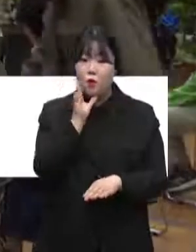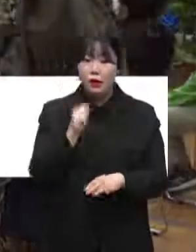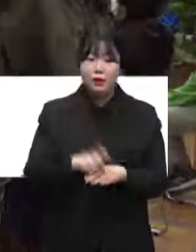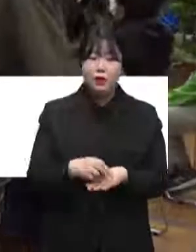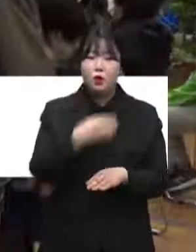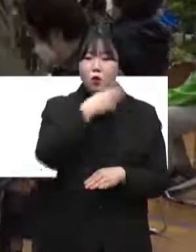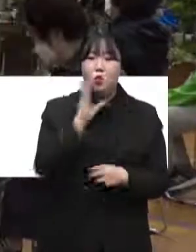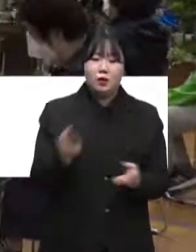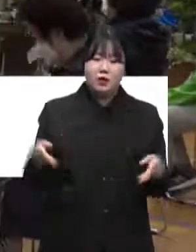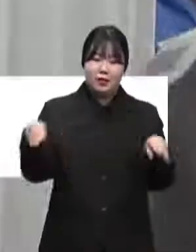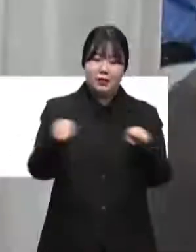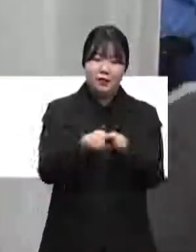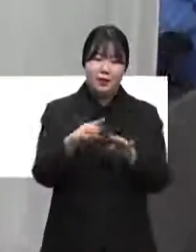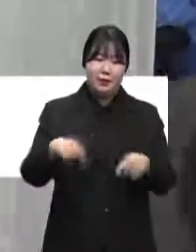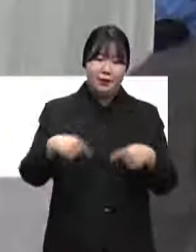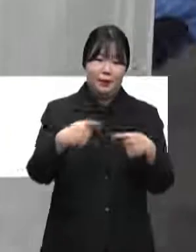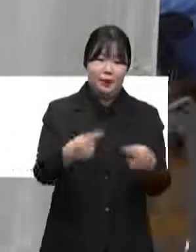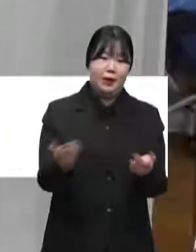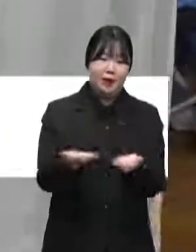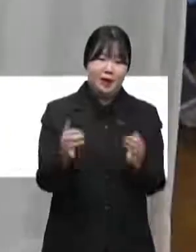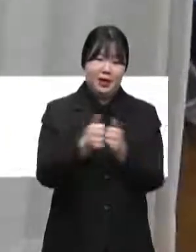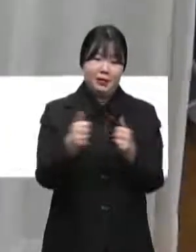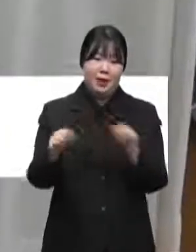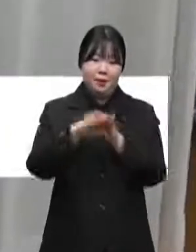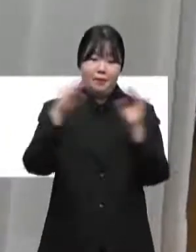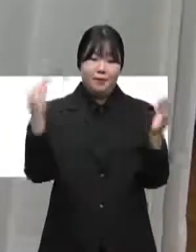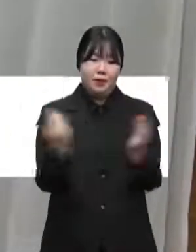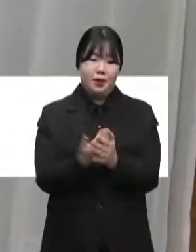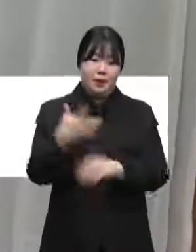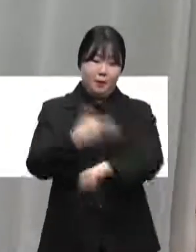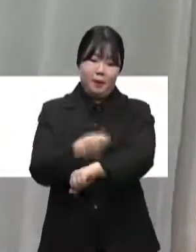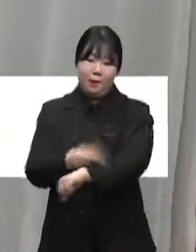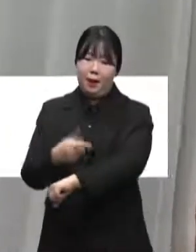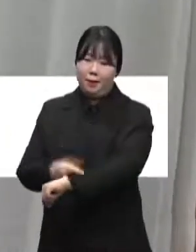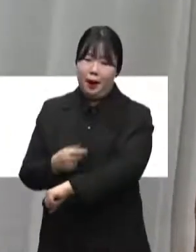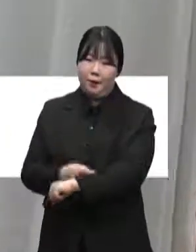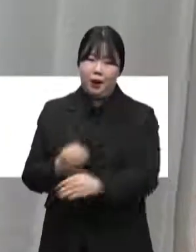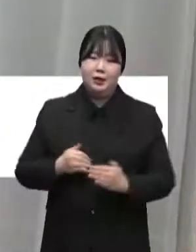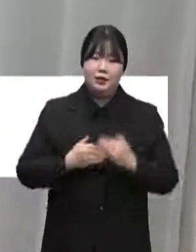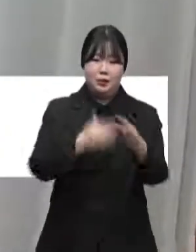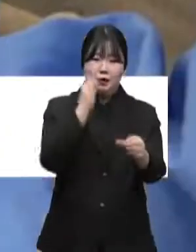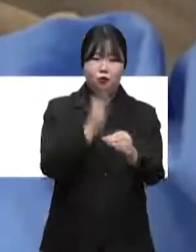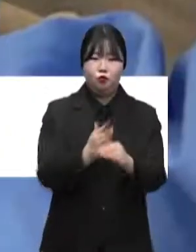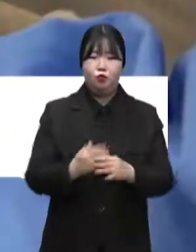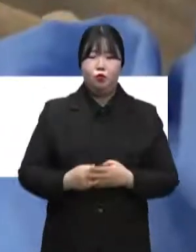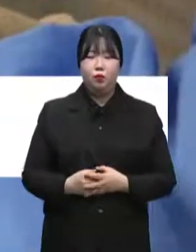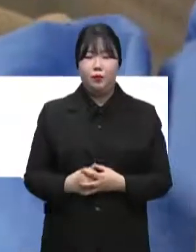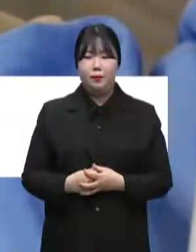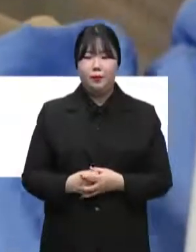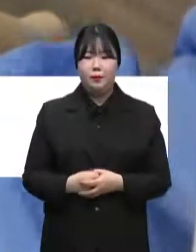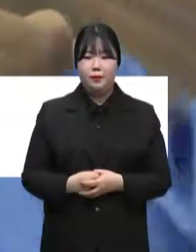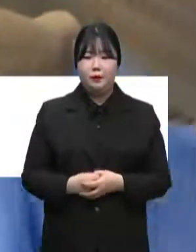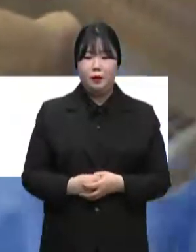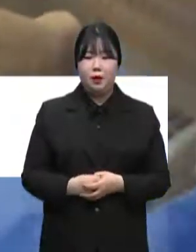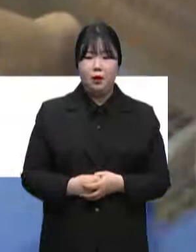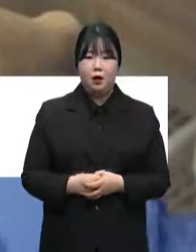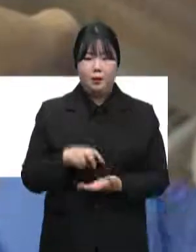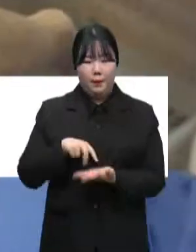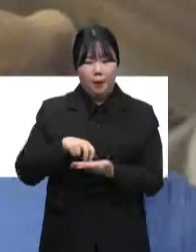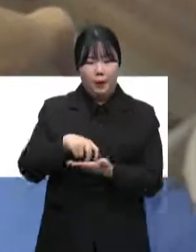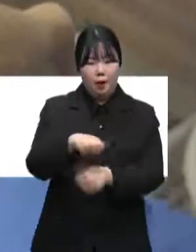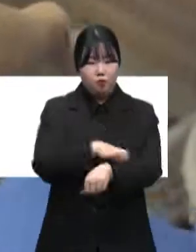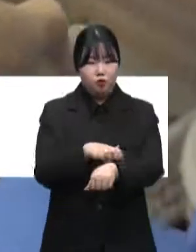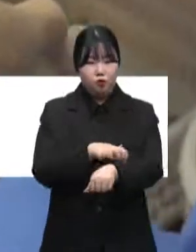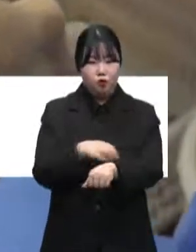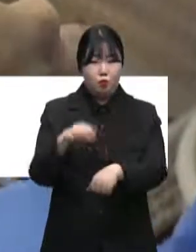입소자 및 종사자를 대상으로 하루 9 100명씩 순차적으로 접종을 진행합니다 거동이 불편하신 어르신 은